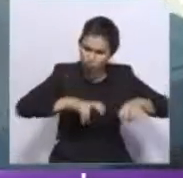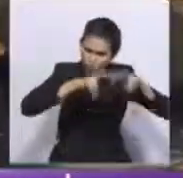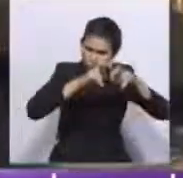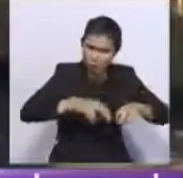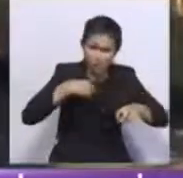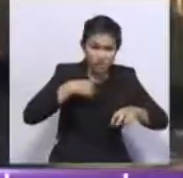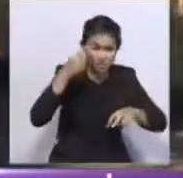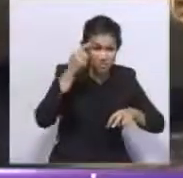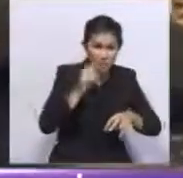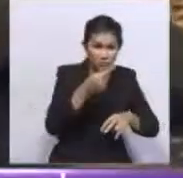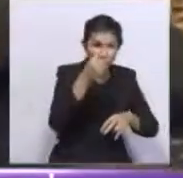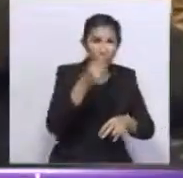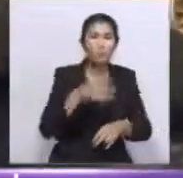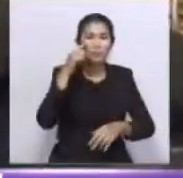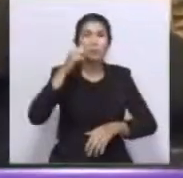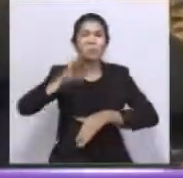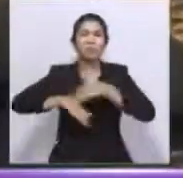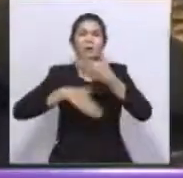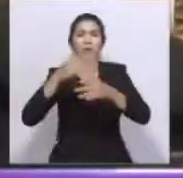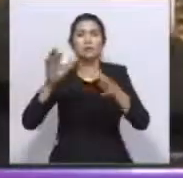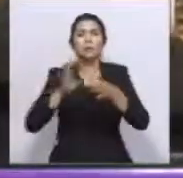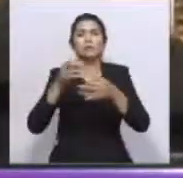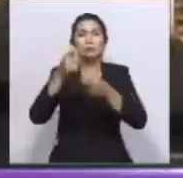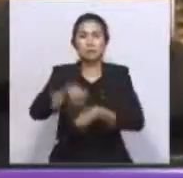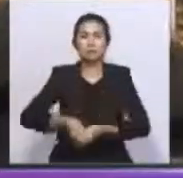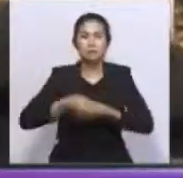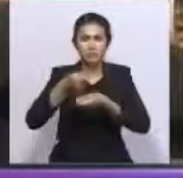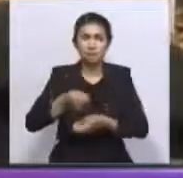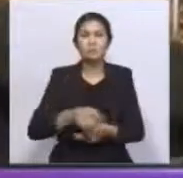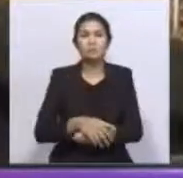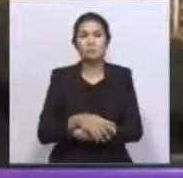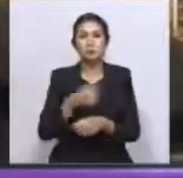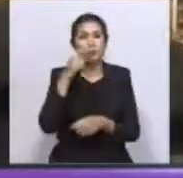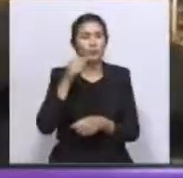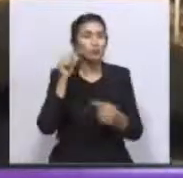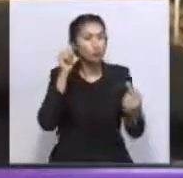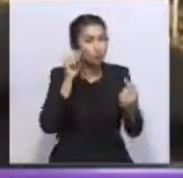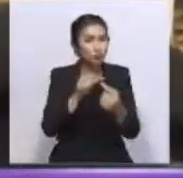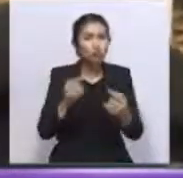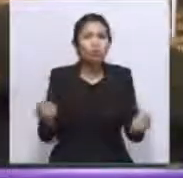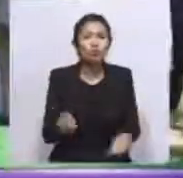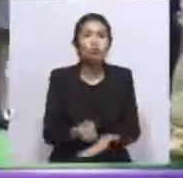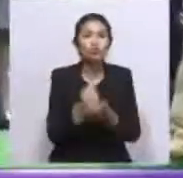ประดิษฐ์และนวัตกรรมเพื่อพัฒนาด้านการเกษตรมุ่งเน้นนำไปช่วยการ